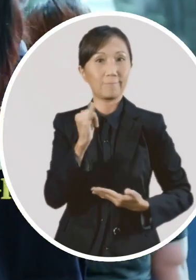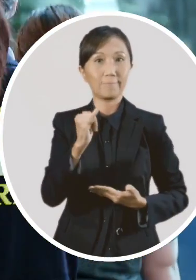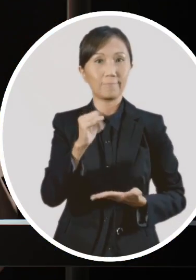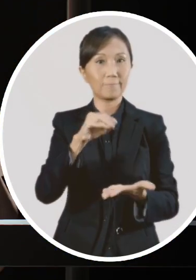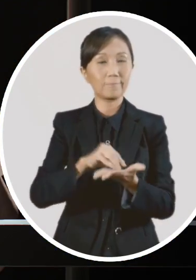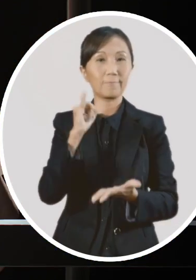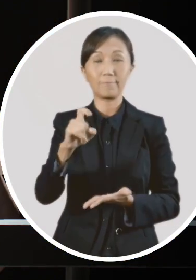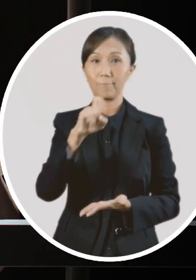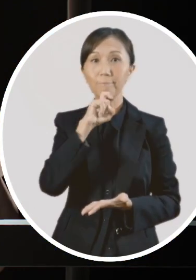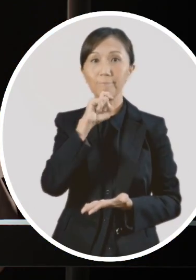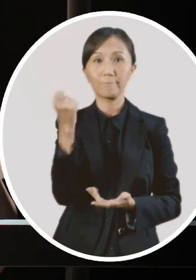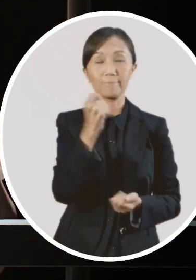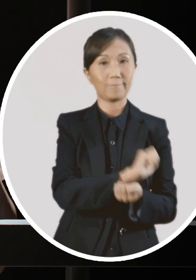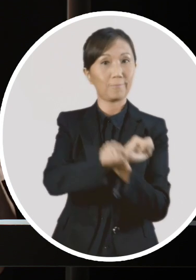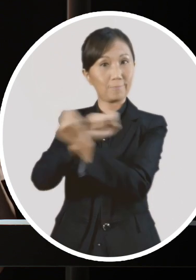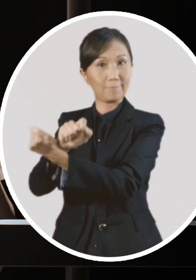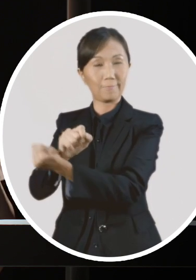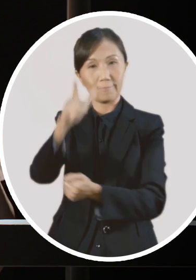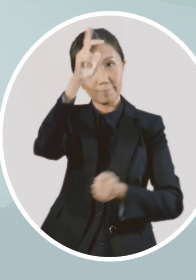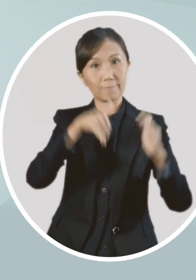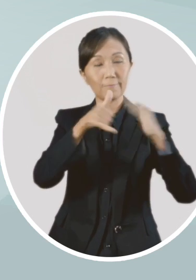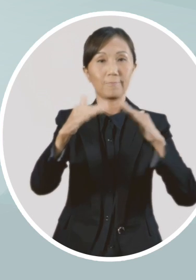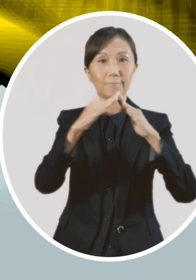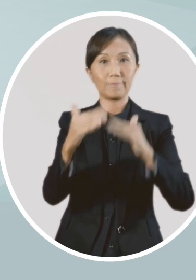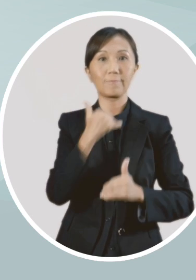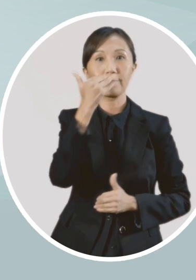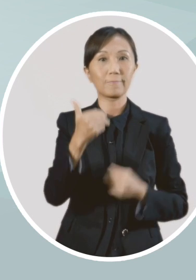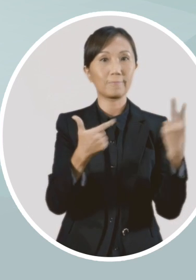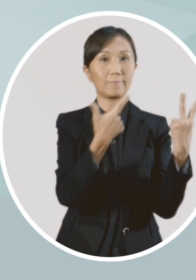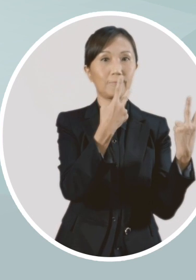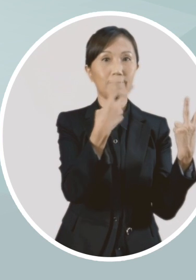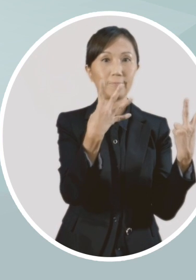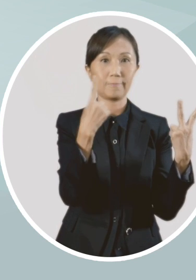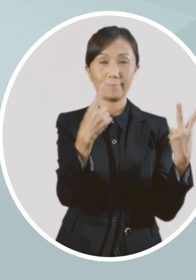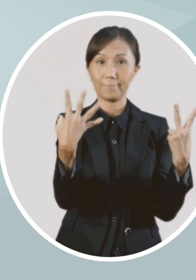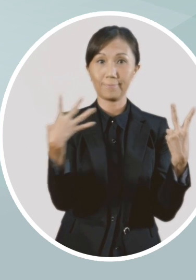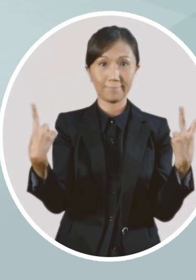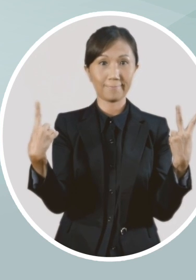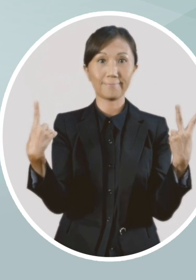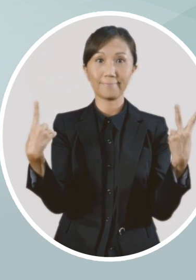行，一经定罪即时入狱。入境处举报热线2824-1551。